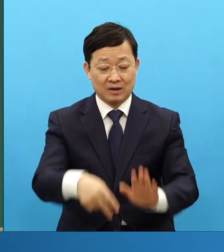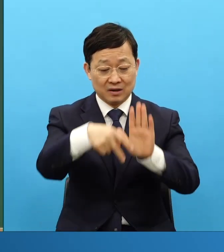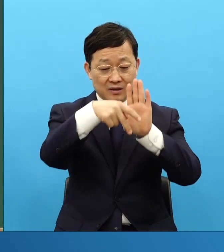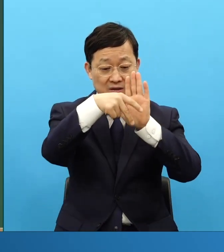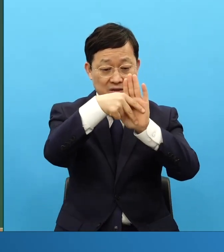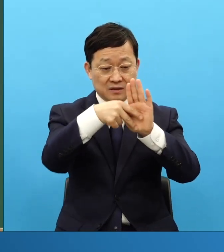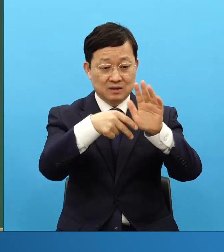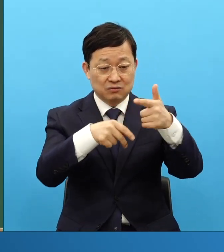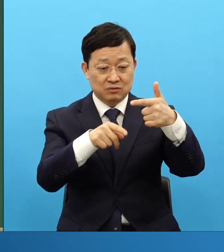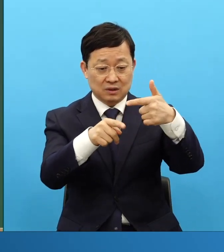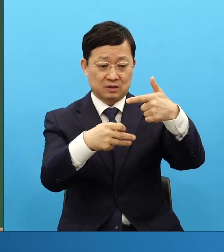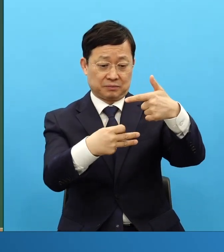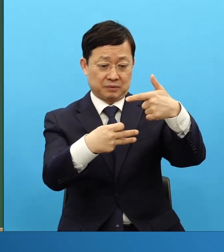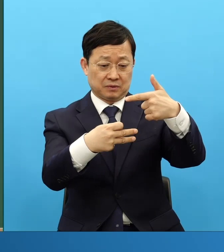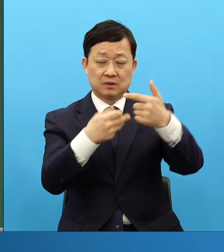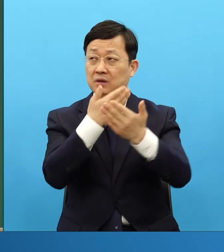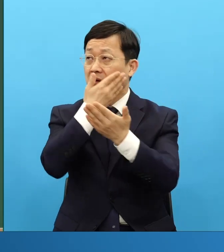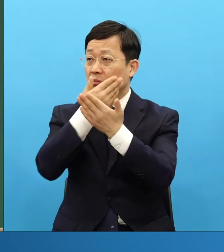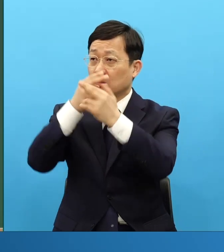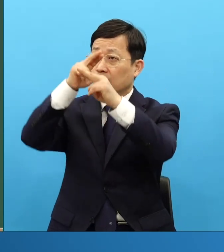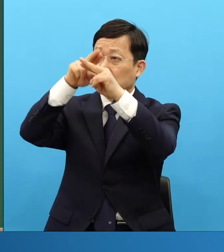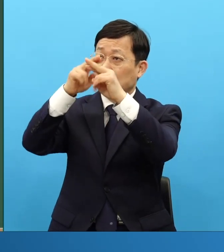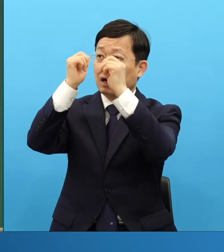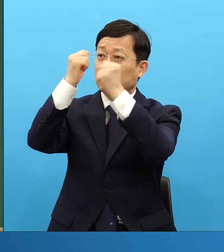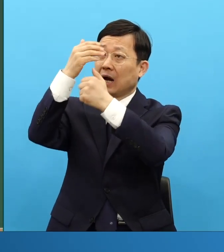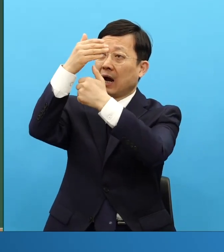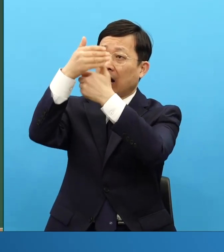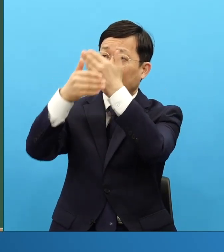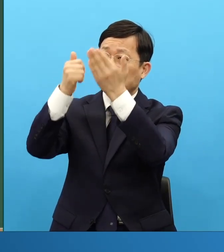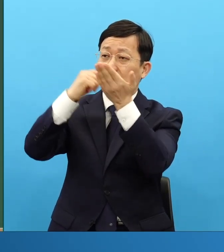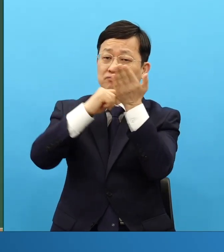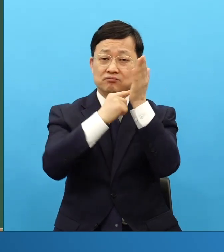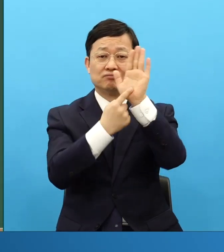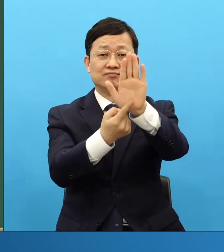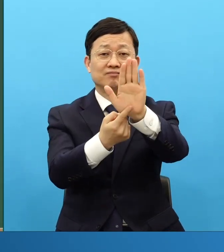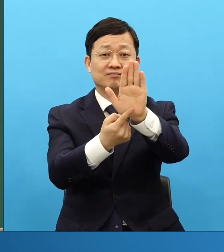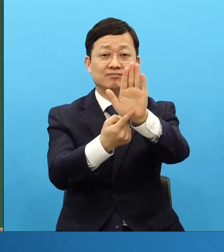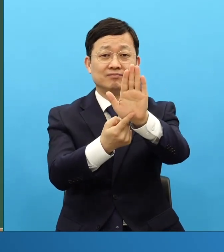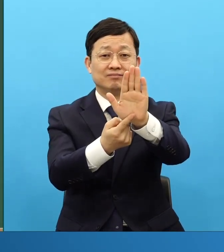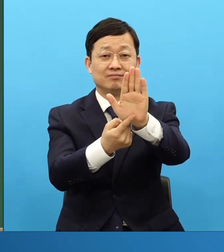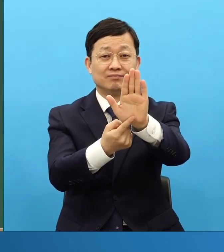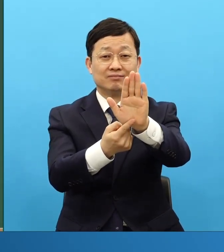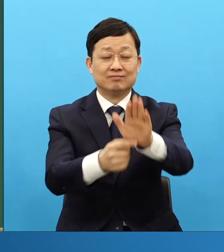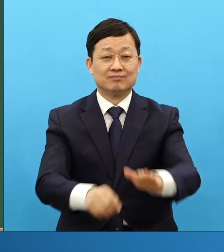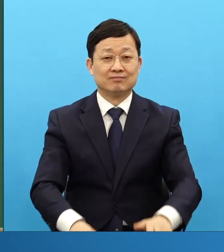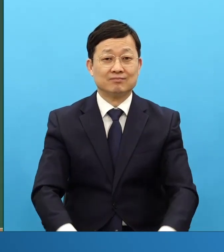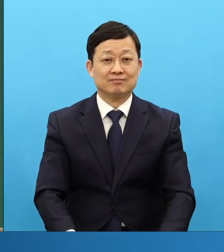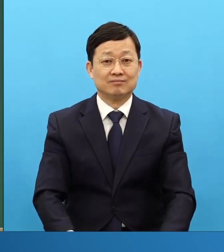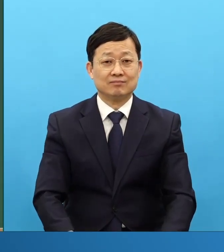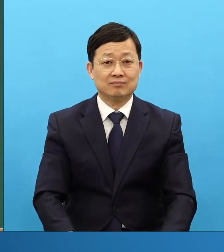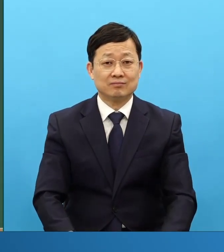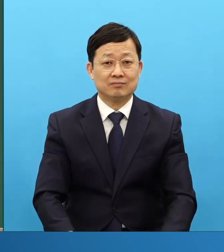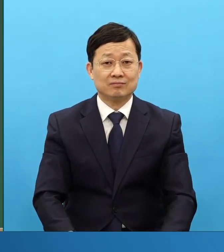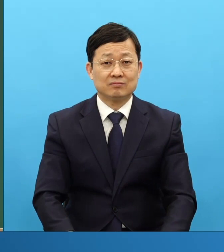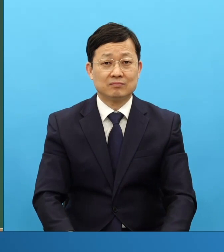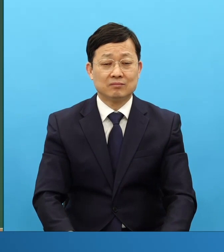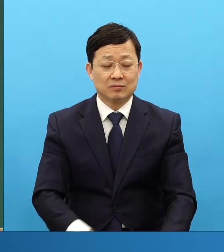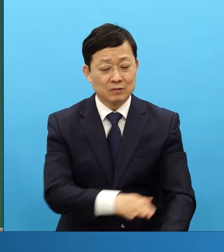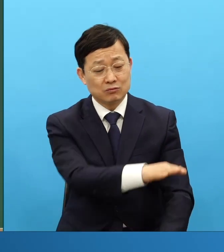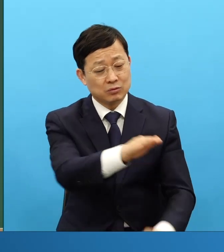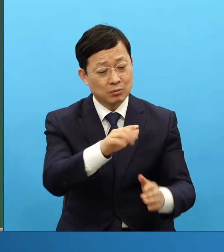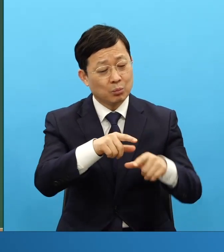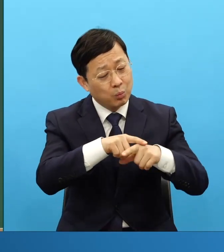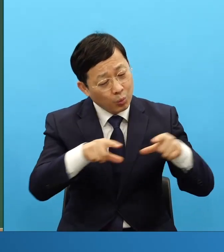보좌에 앉으신 주님이 나타나신 거예요. The Lord seated on a throne appeared. 뭐 우리 성도님들 생각지도 안 하잖아요. It's something that